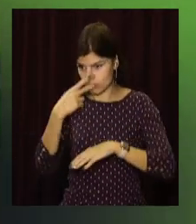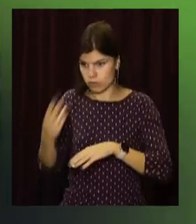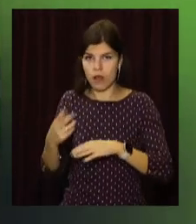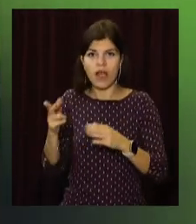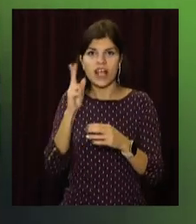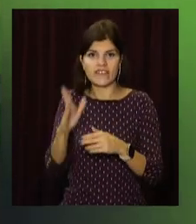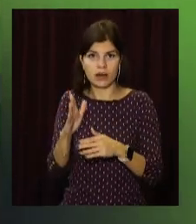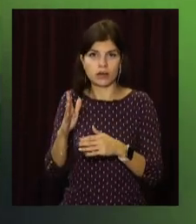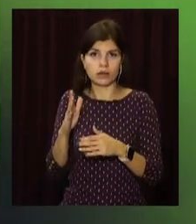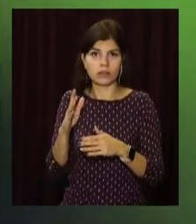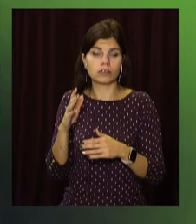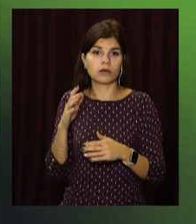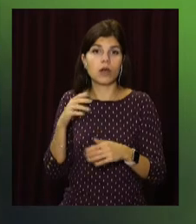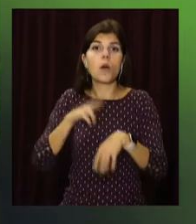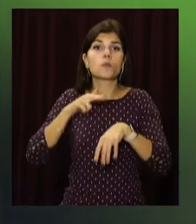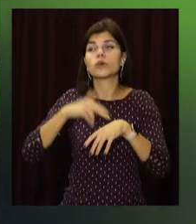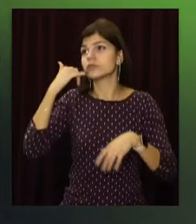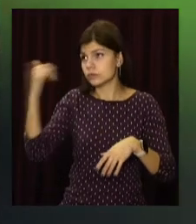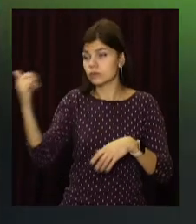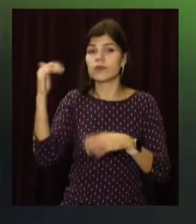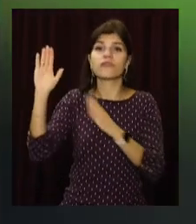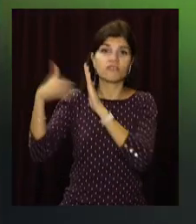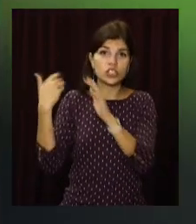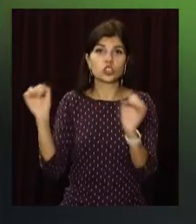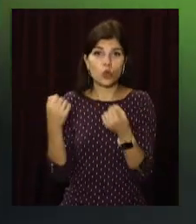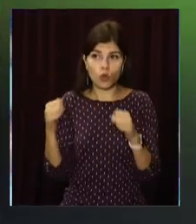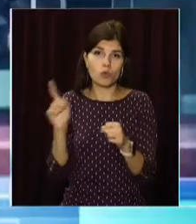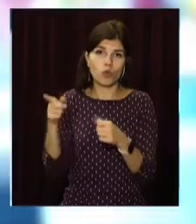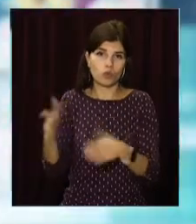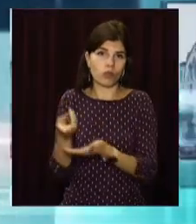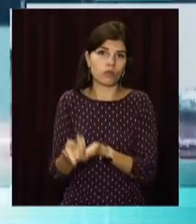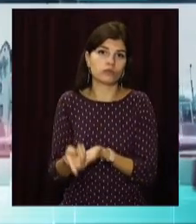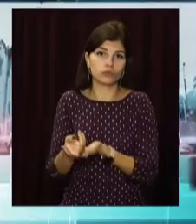в квартире. Позвонил в полицию, вызвал скорую.